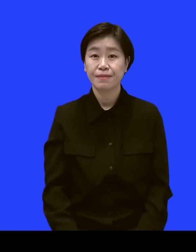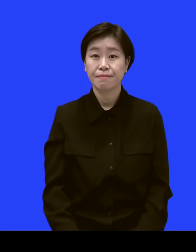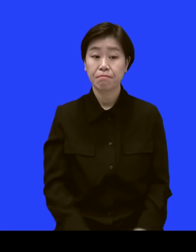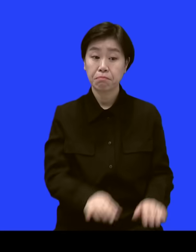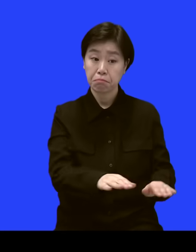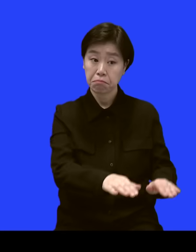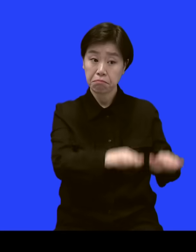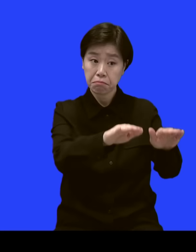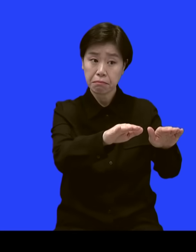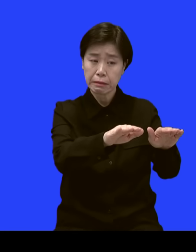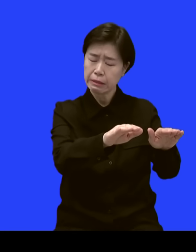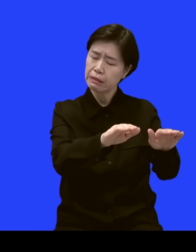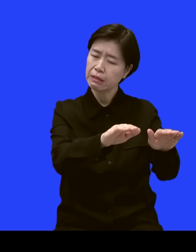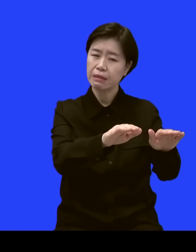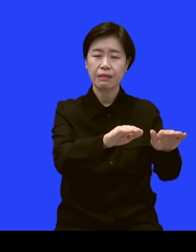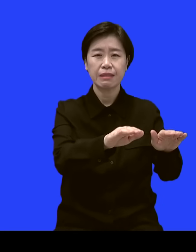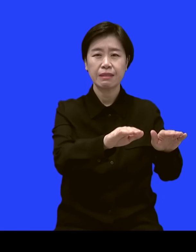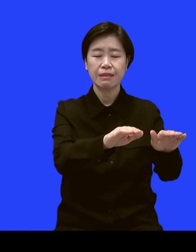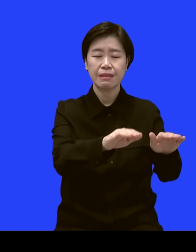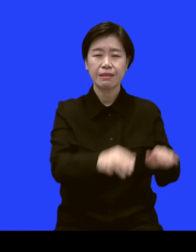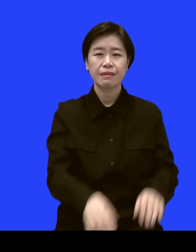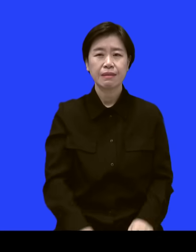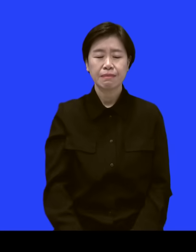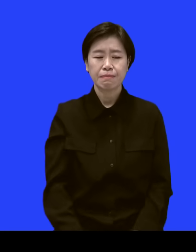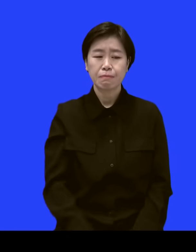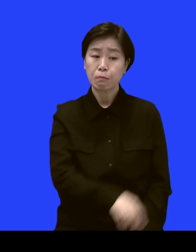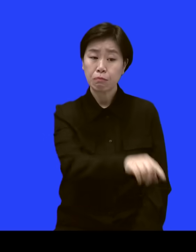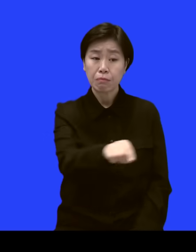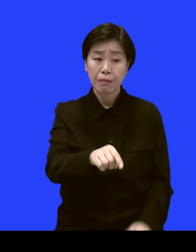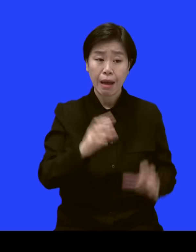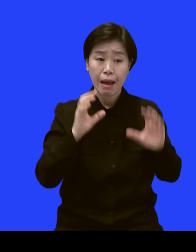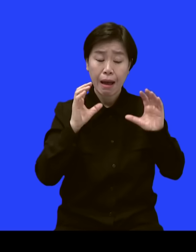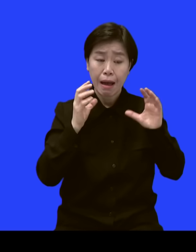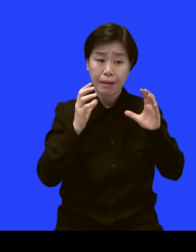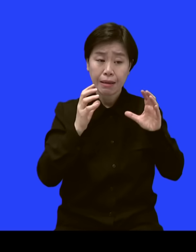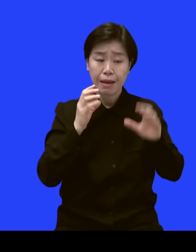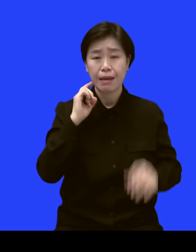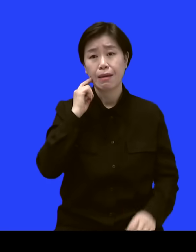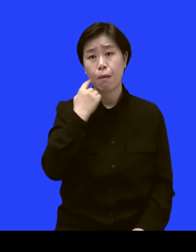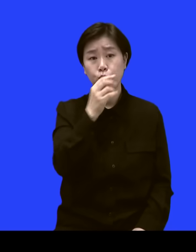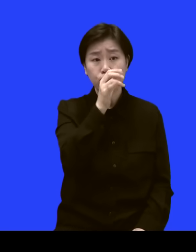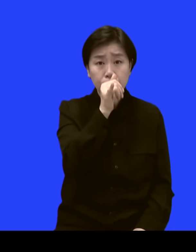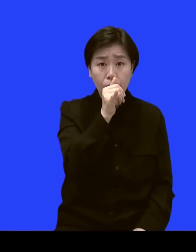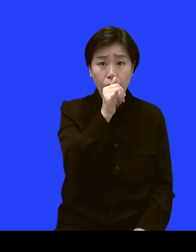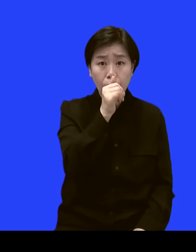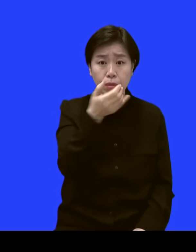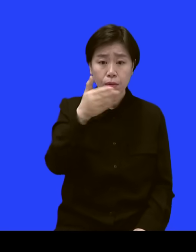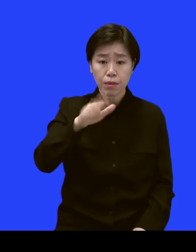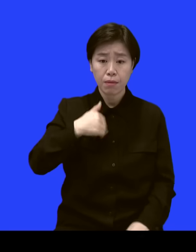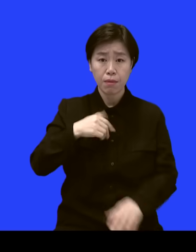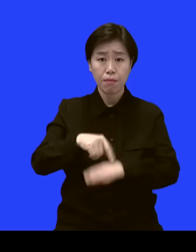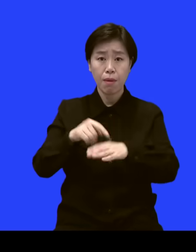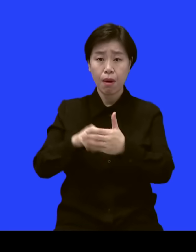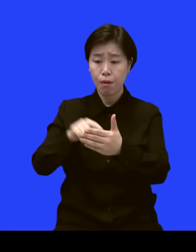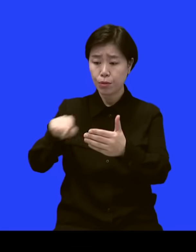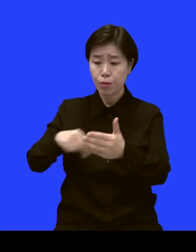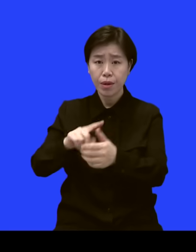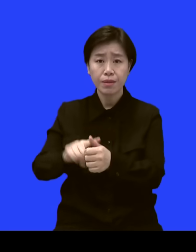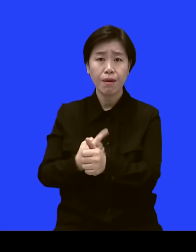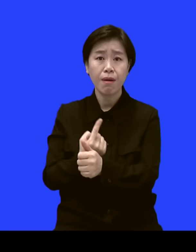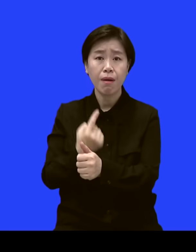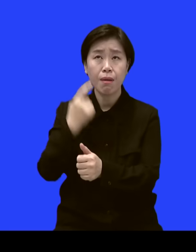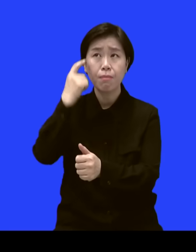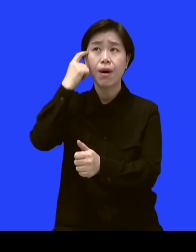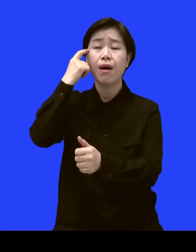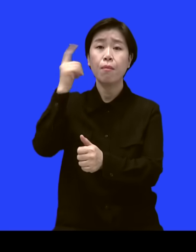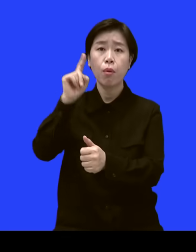아이들을 키우면서 보니까 아이들은 너무 예쁜데 우리 엄마 나한테 왜 그랬지? 이게 또 시작이